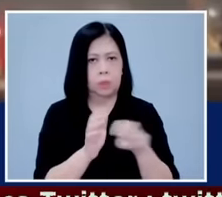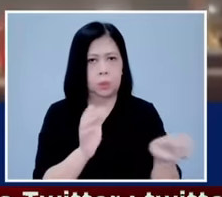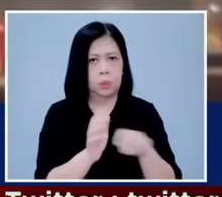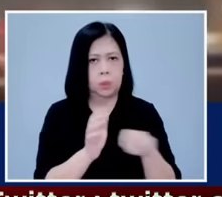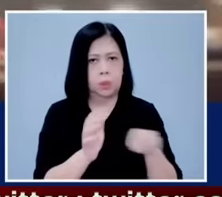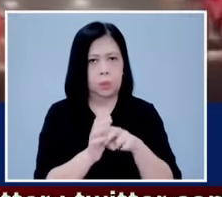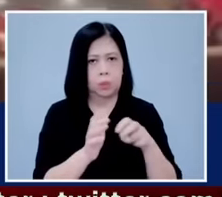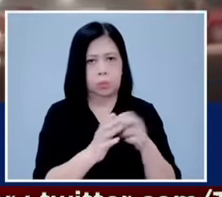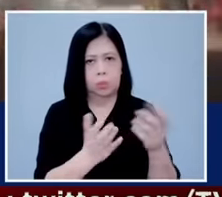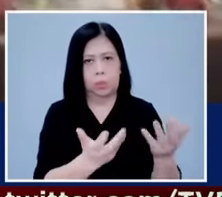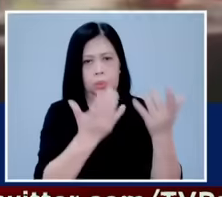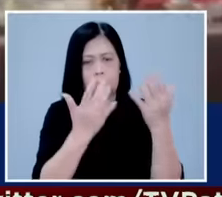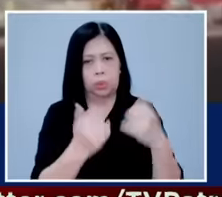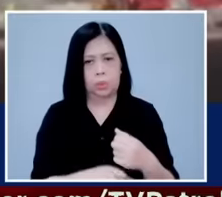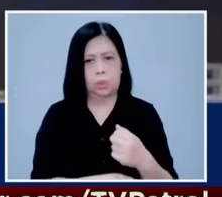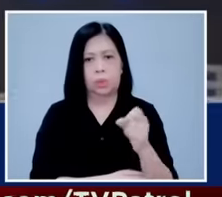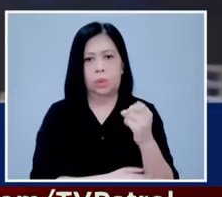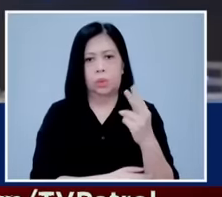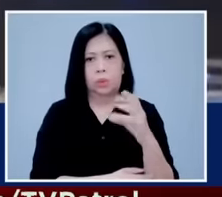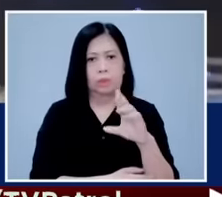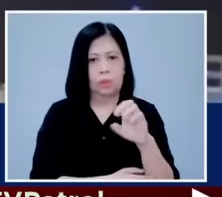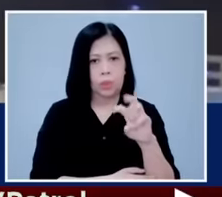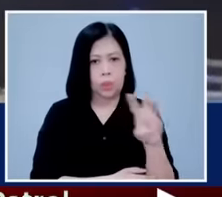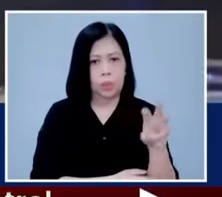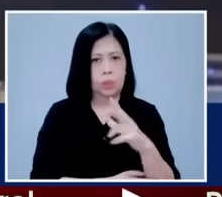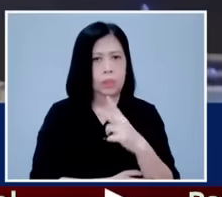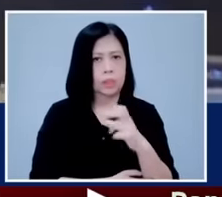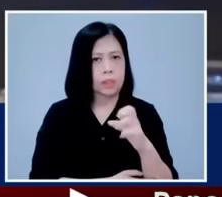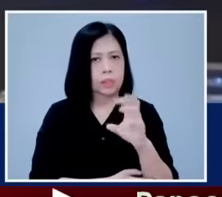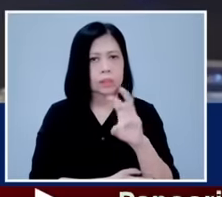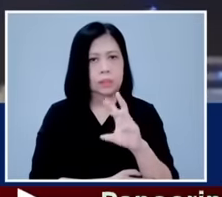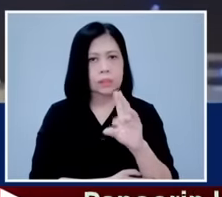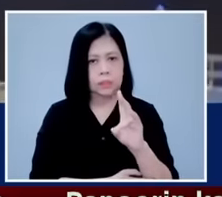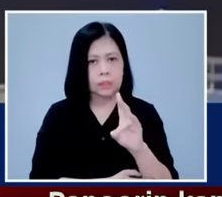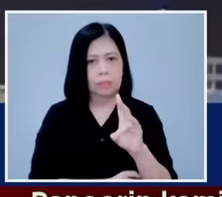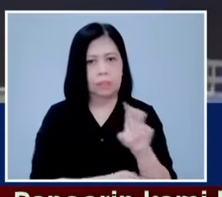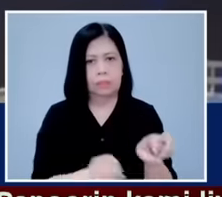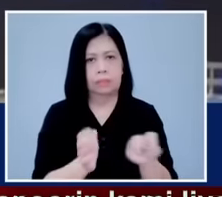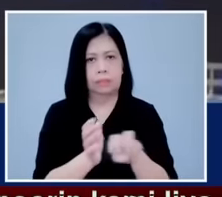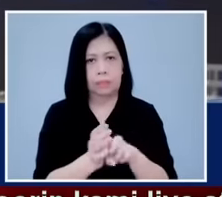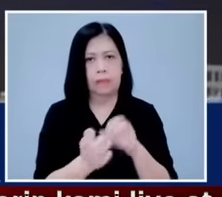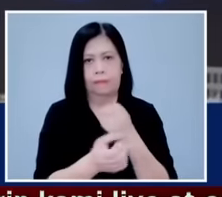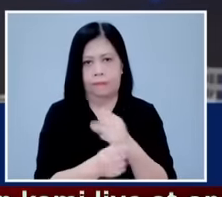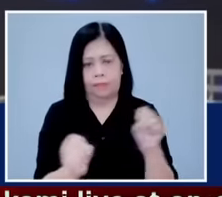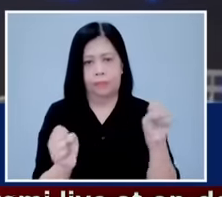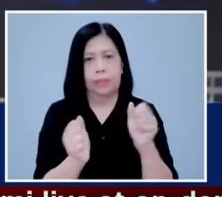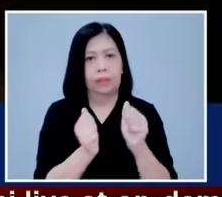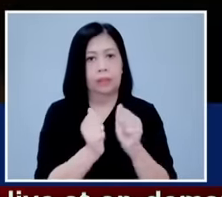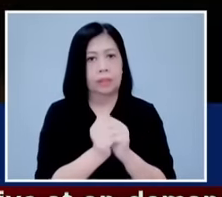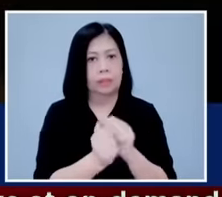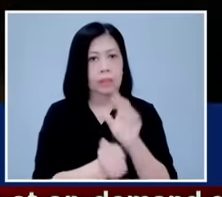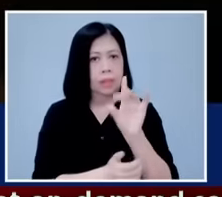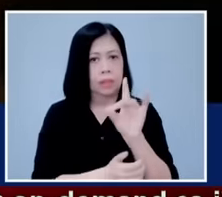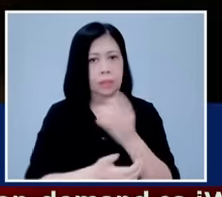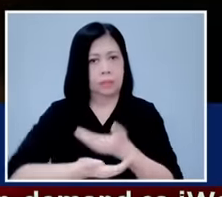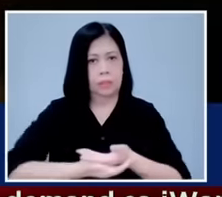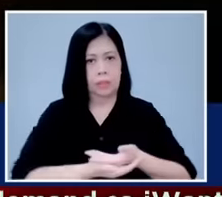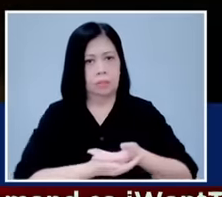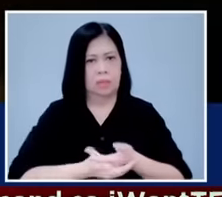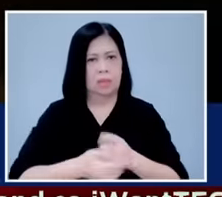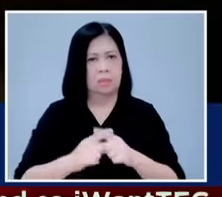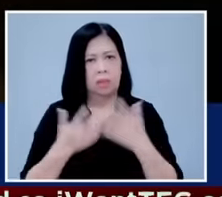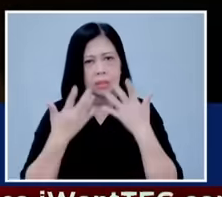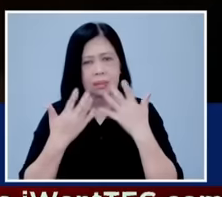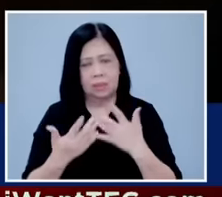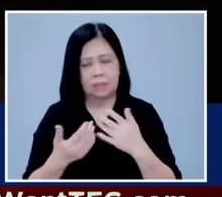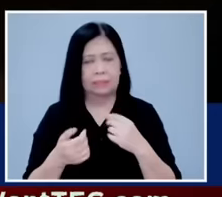commercial plane ang 12 crew at 367 na pasahero nito, kabilang na ang 8 sanggol. Pero sa kasamaang